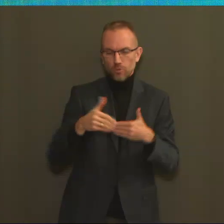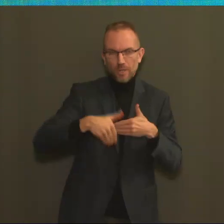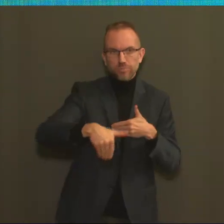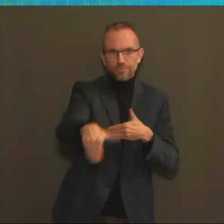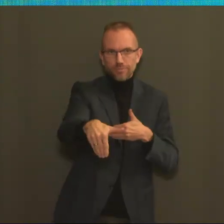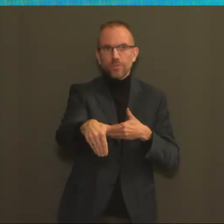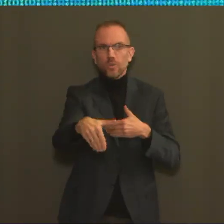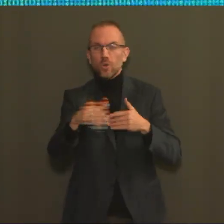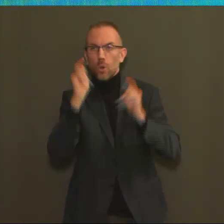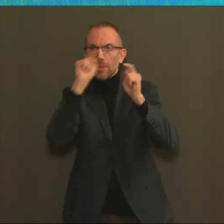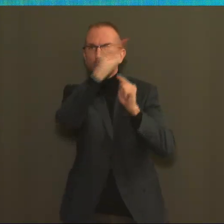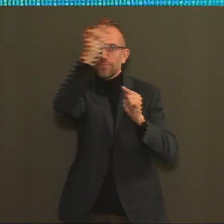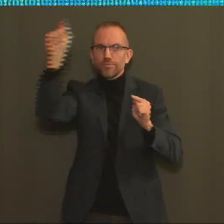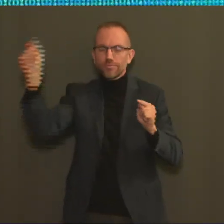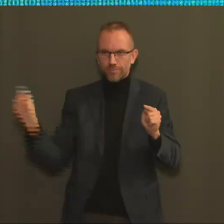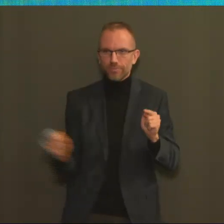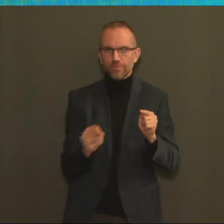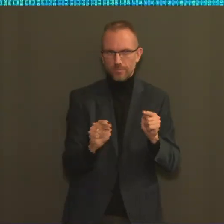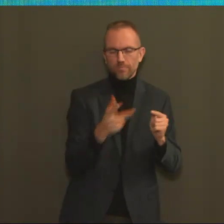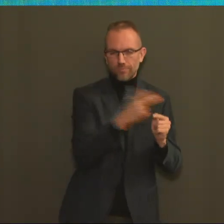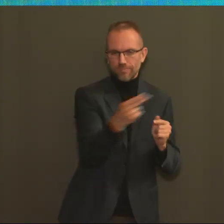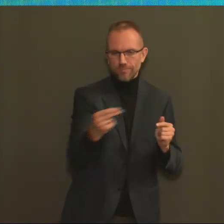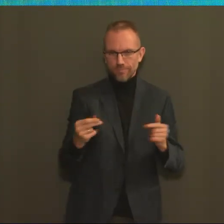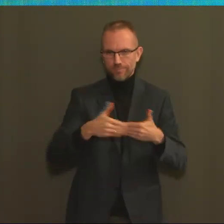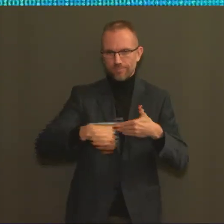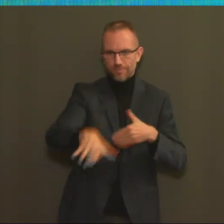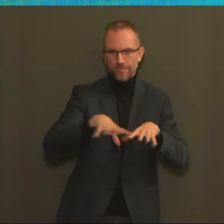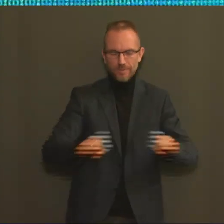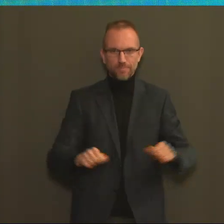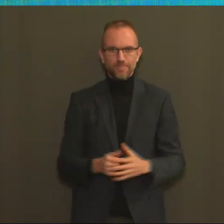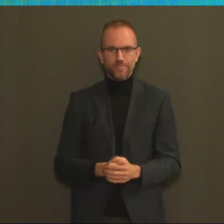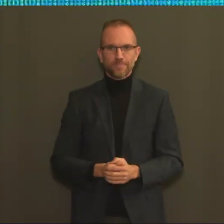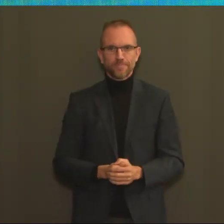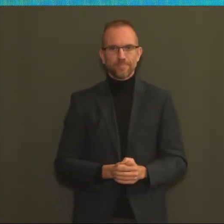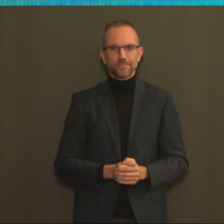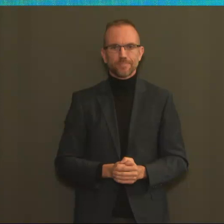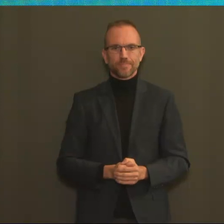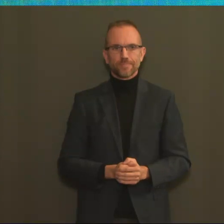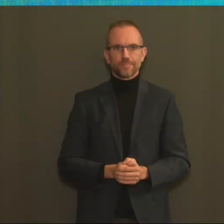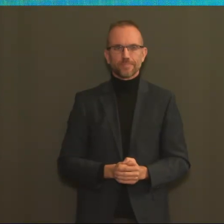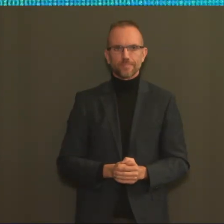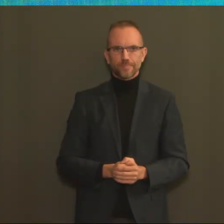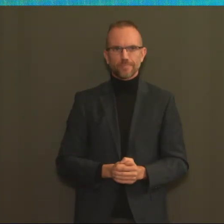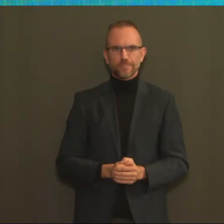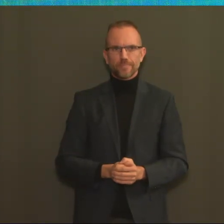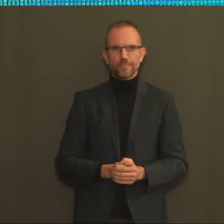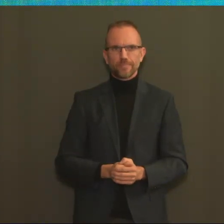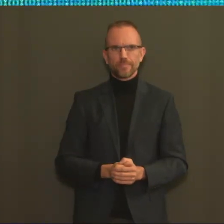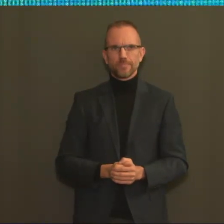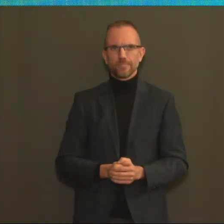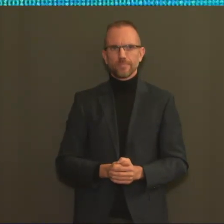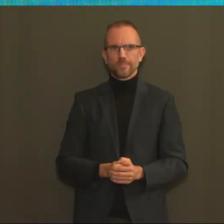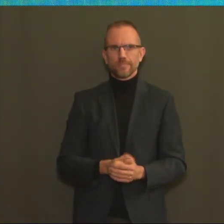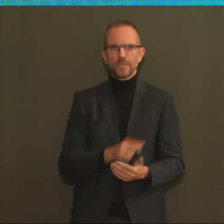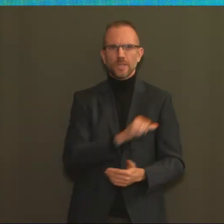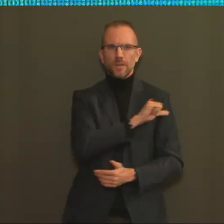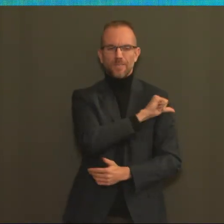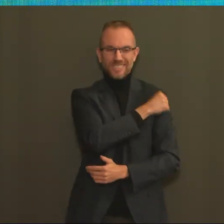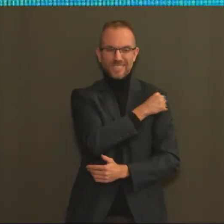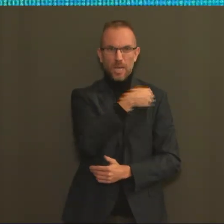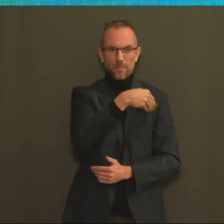monteer de las model a vaccine show of enkele moderne vaccin cpc